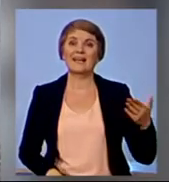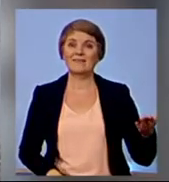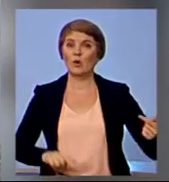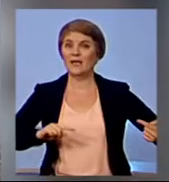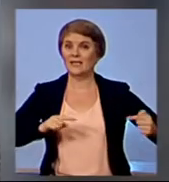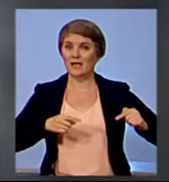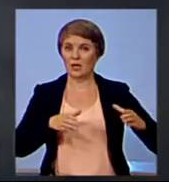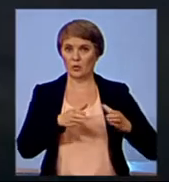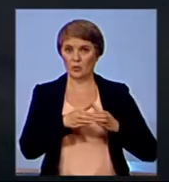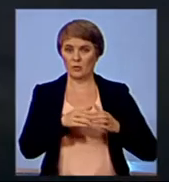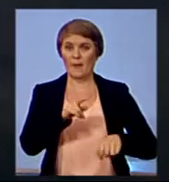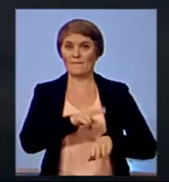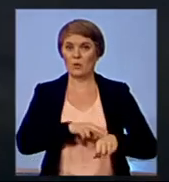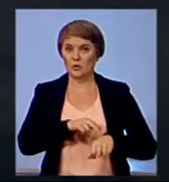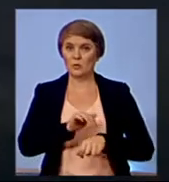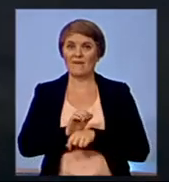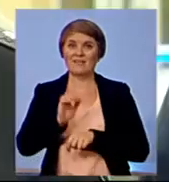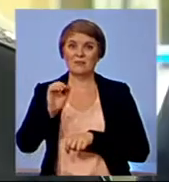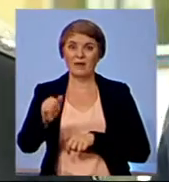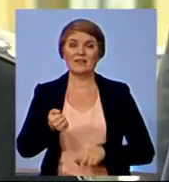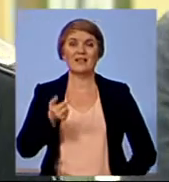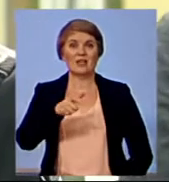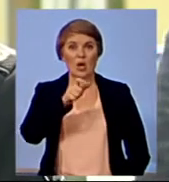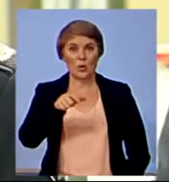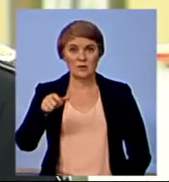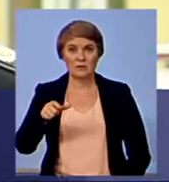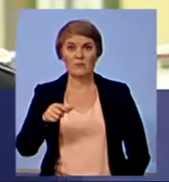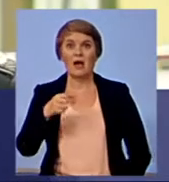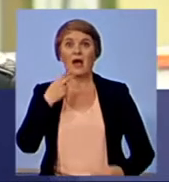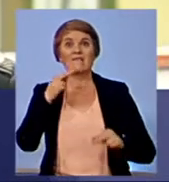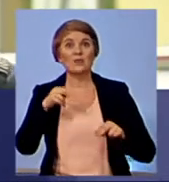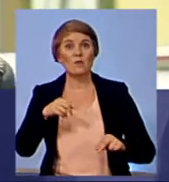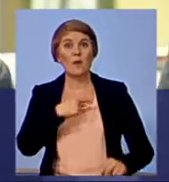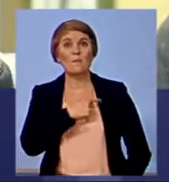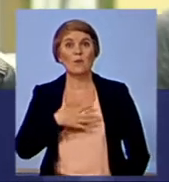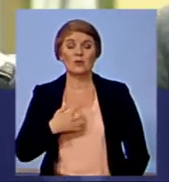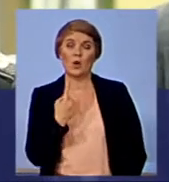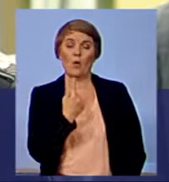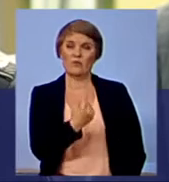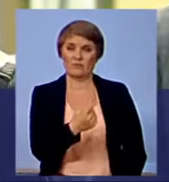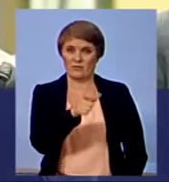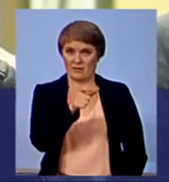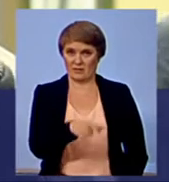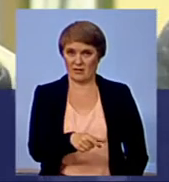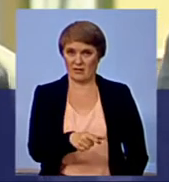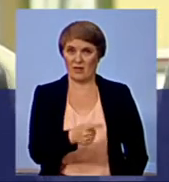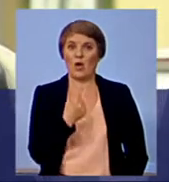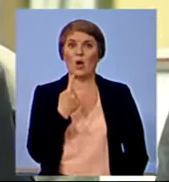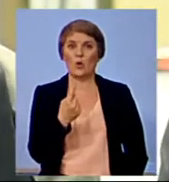осіб, але до поранення Вербича причетна лише одна з них. Затримана за статтею 208 КПК України один